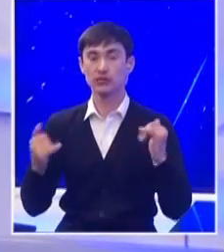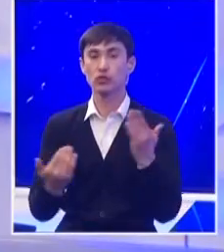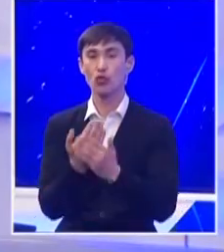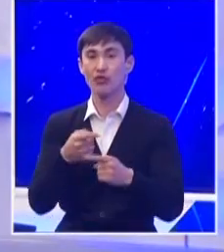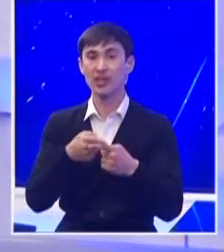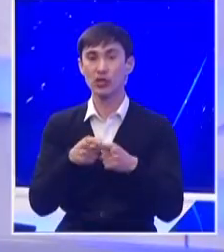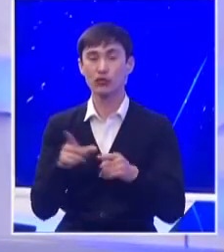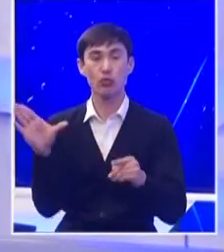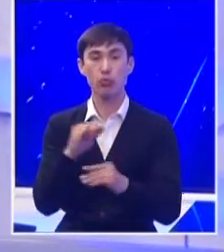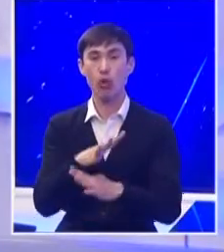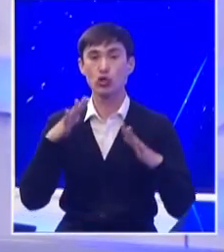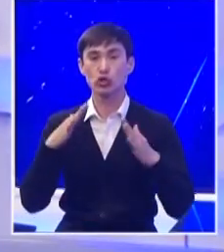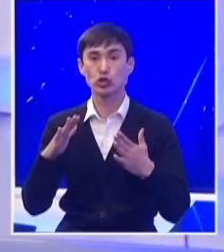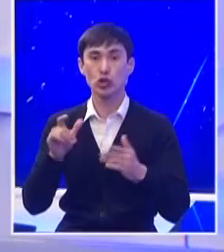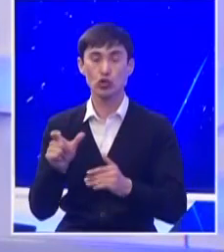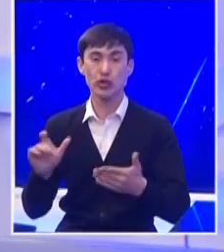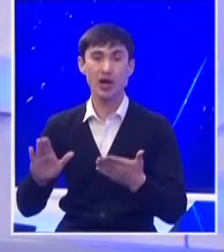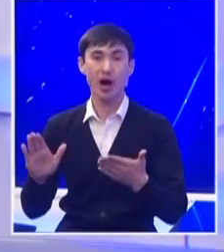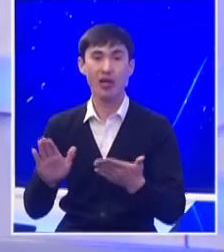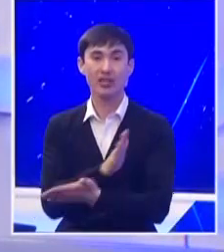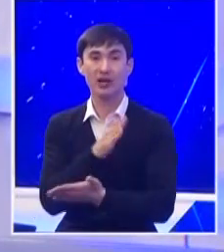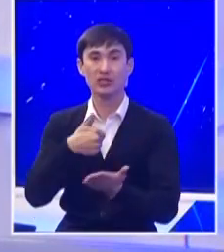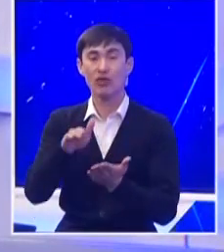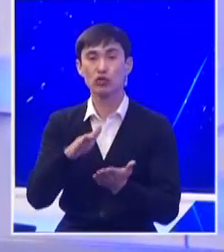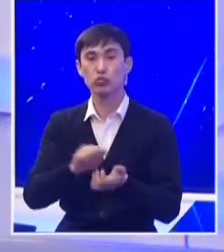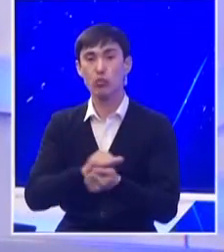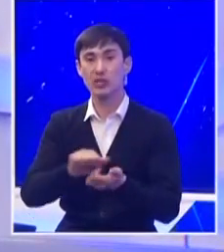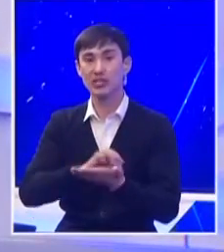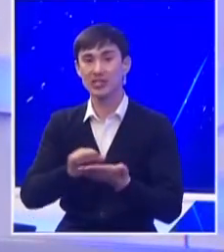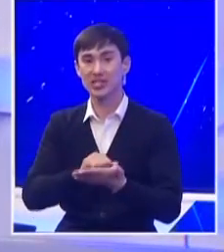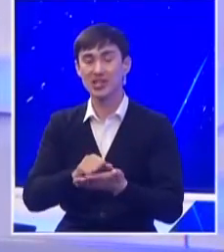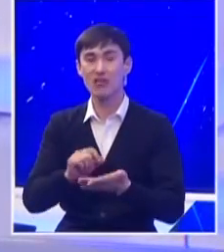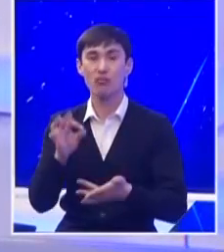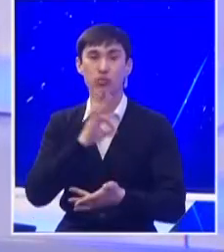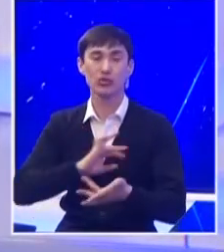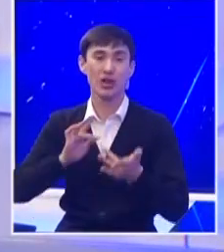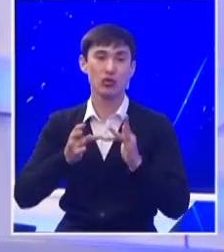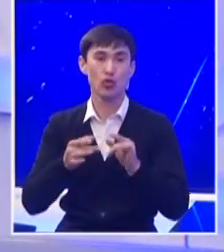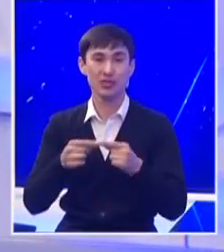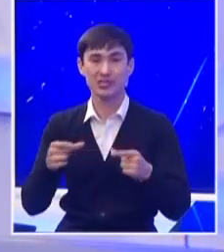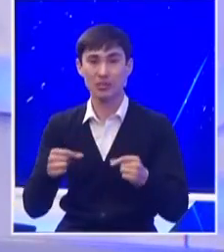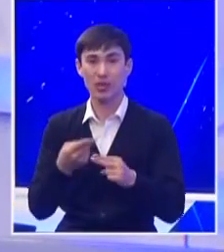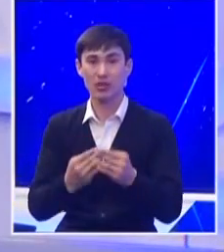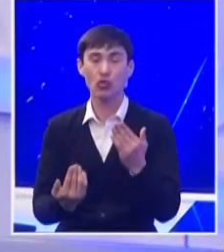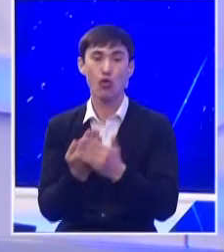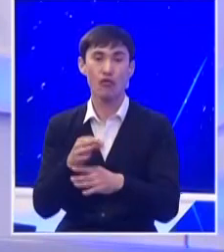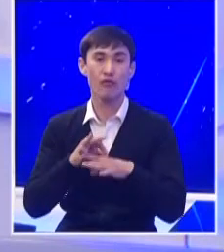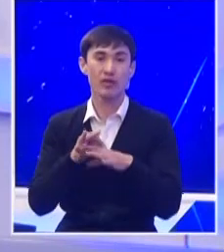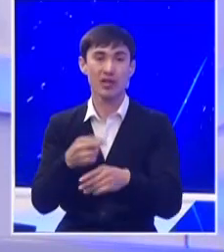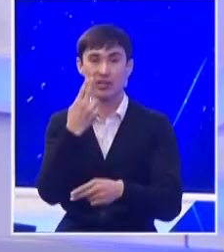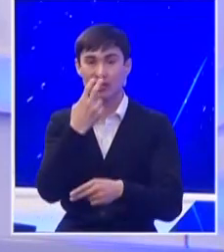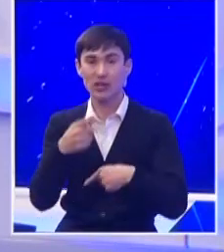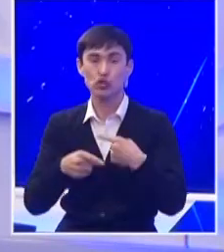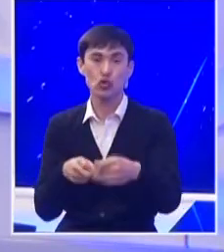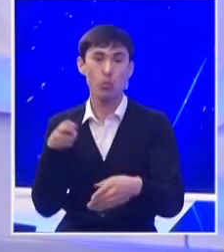новых технологий все больше людей отказываются от бумажных носителей в пользу электронных систем. Однако, несмотря на нововведения, традиционная почта